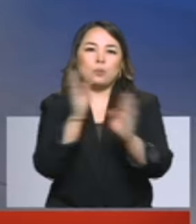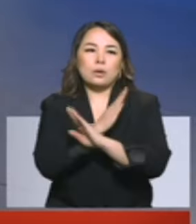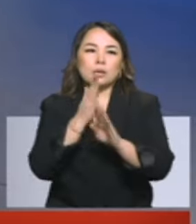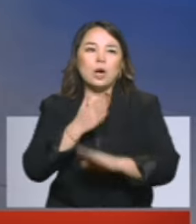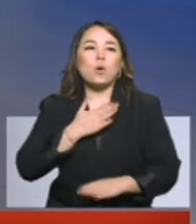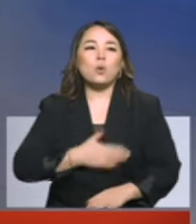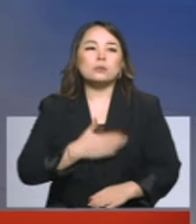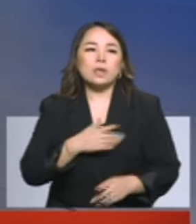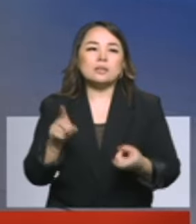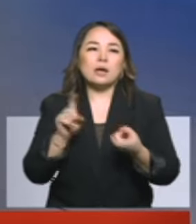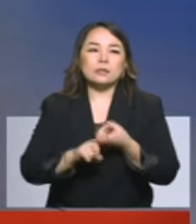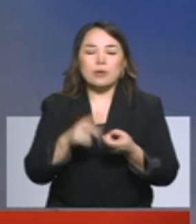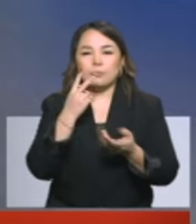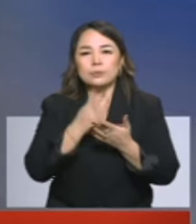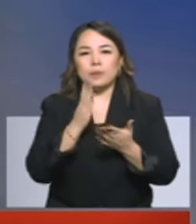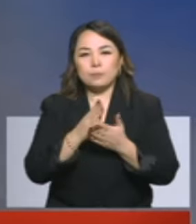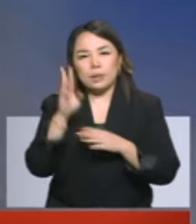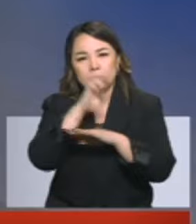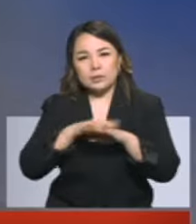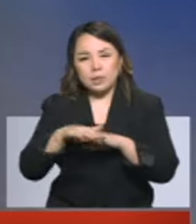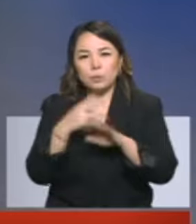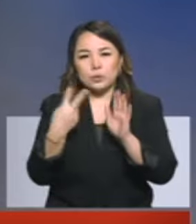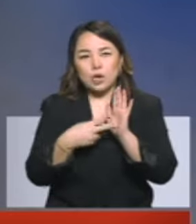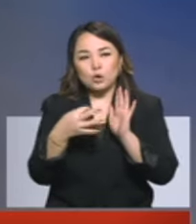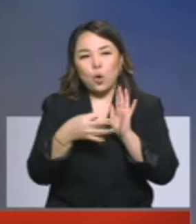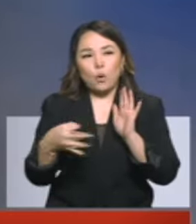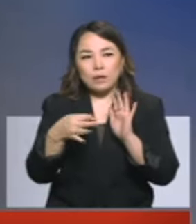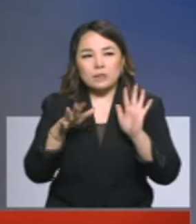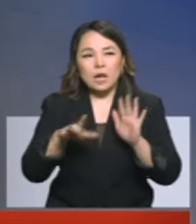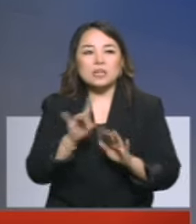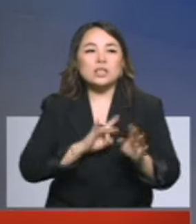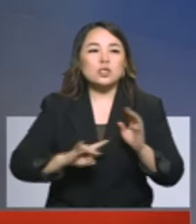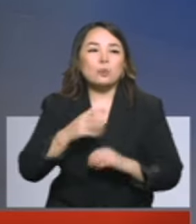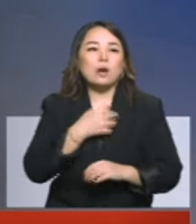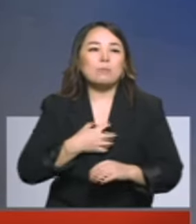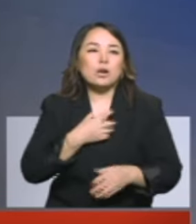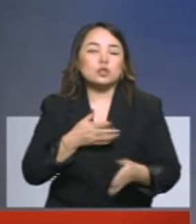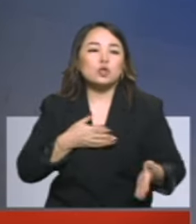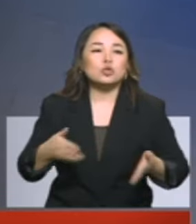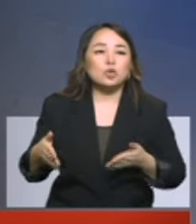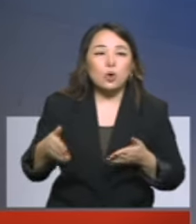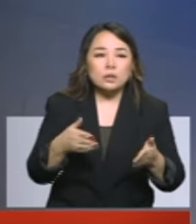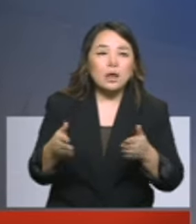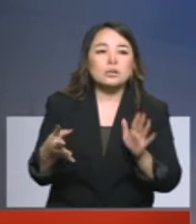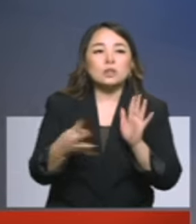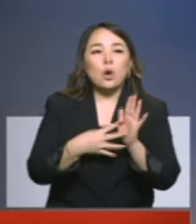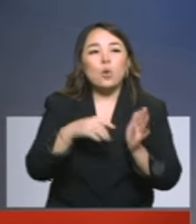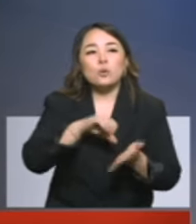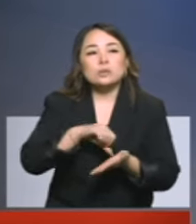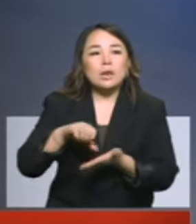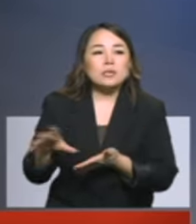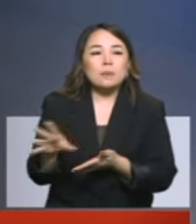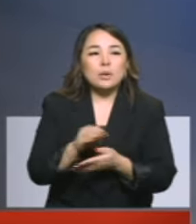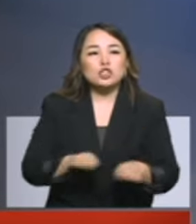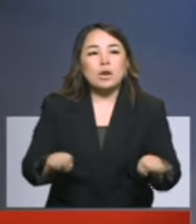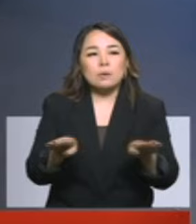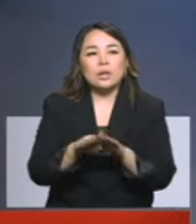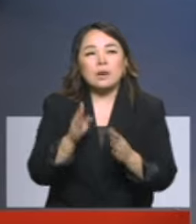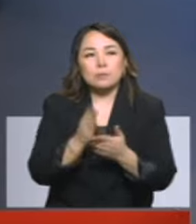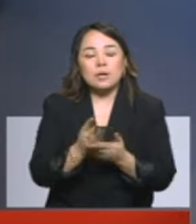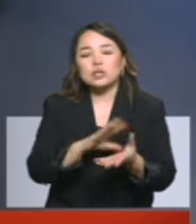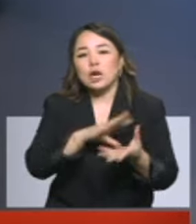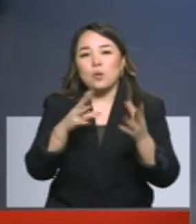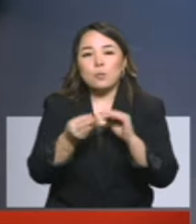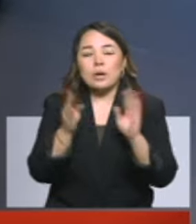Ауа райының қолайсыздығына байланысты еліміздің 7 облысында республикалық маңызы бар автожолдардың 9 учаскесінде жабылды.